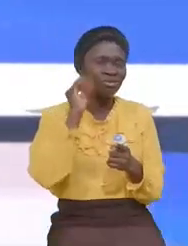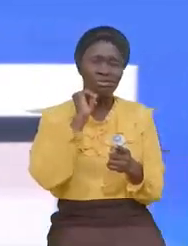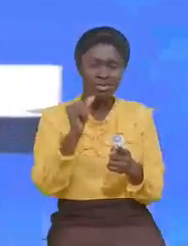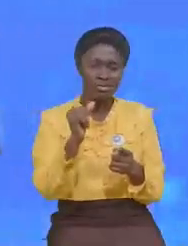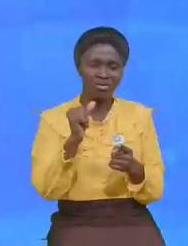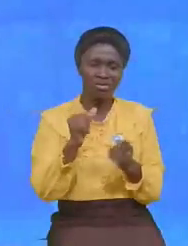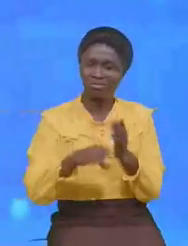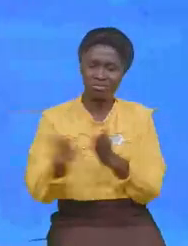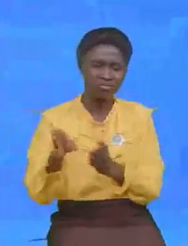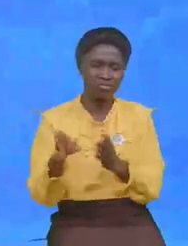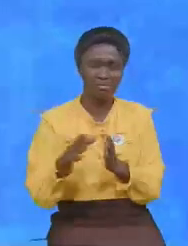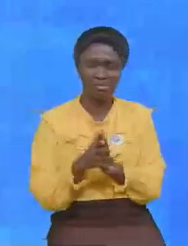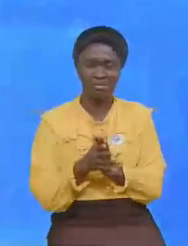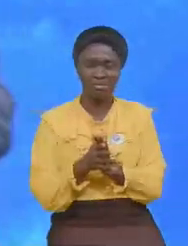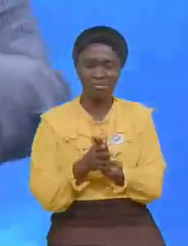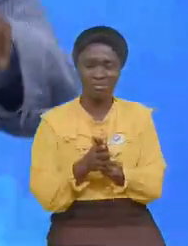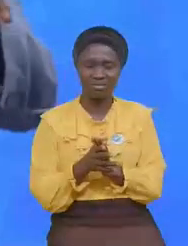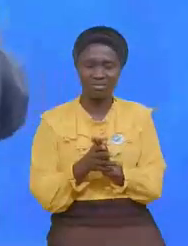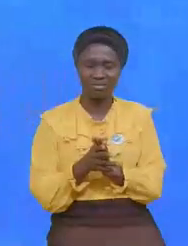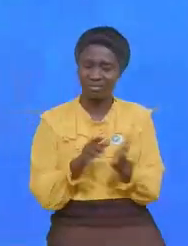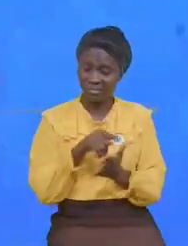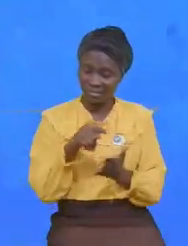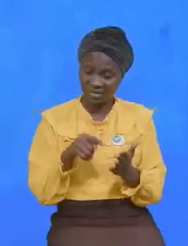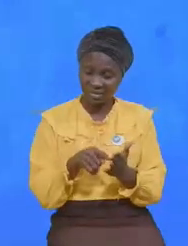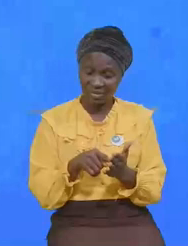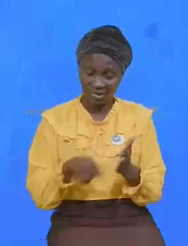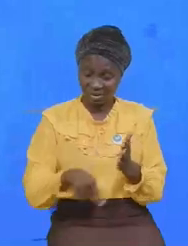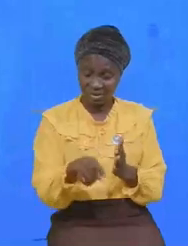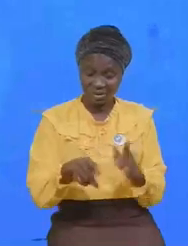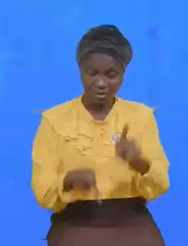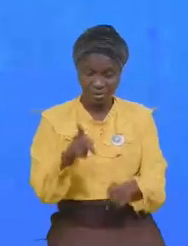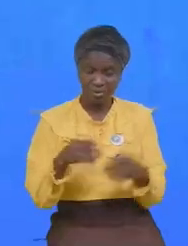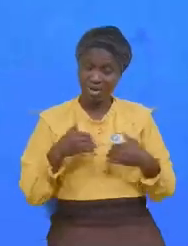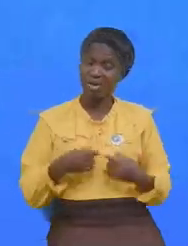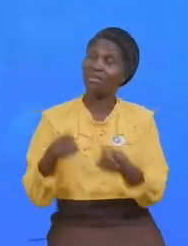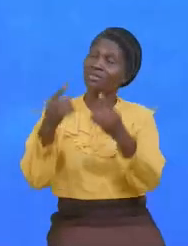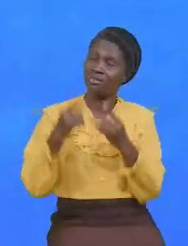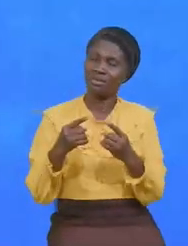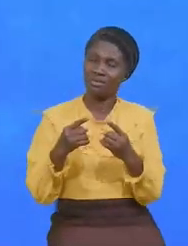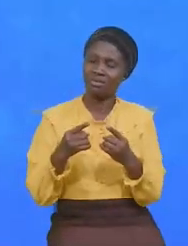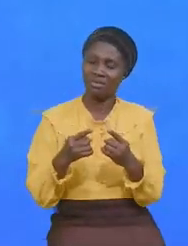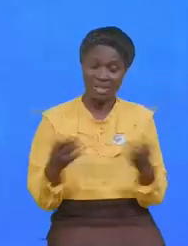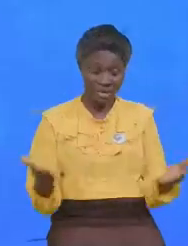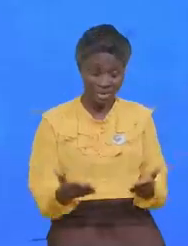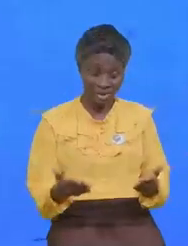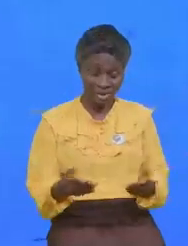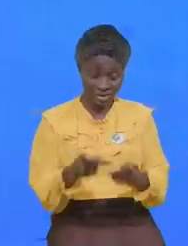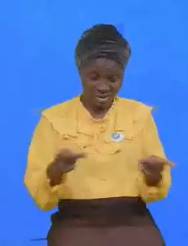toi. Tu ne mets pas dehors celui qui vient à toi. Ceux-ci sont venus. Ici au lieu